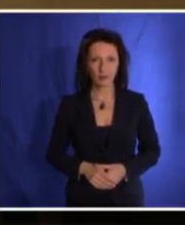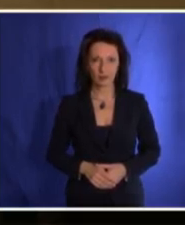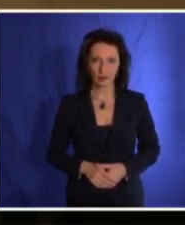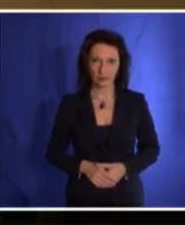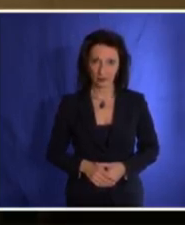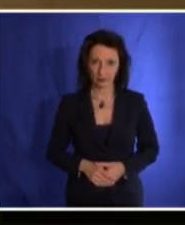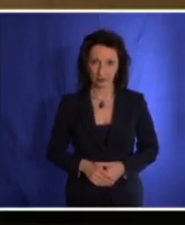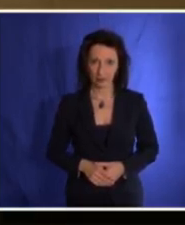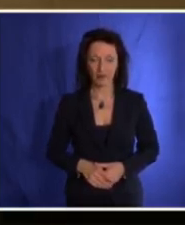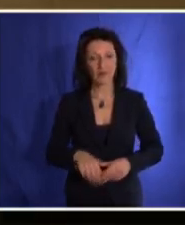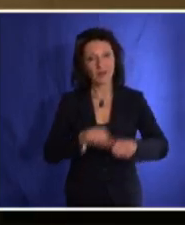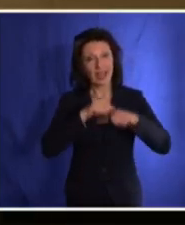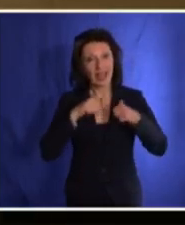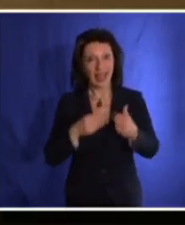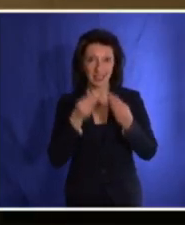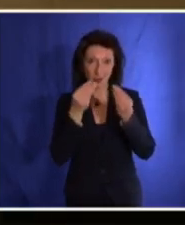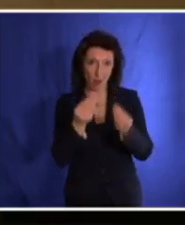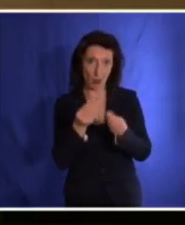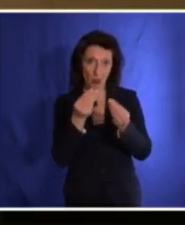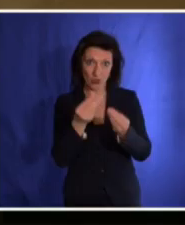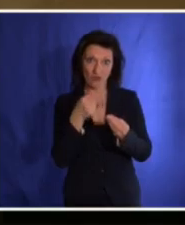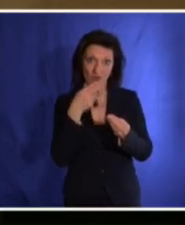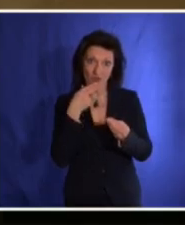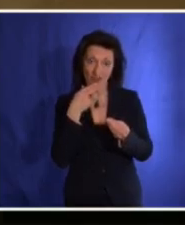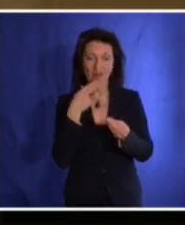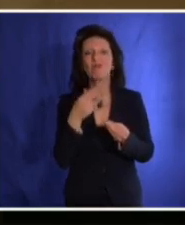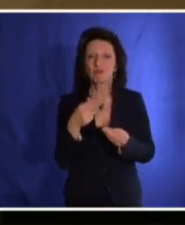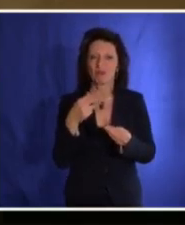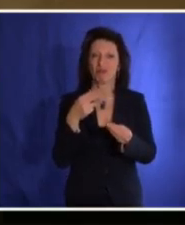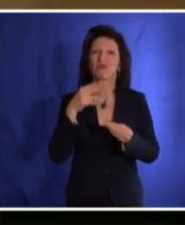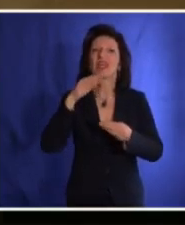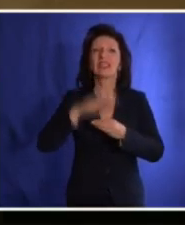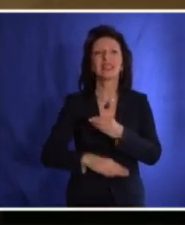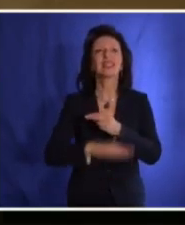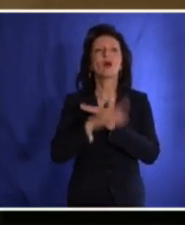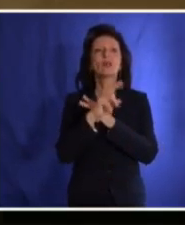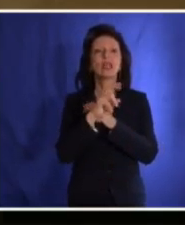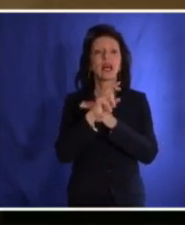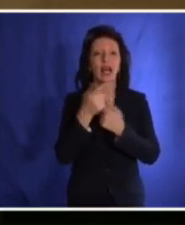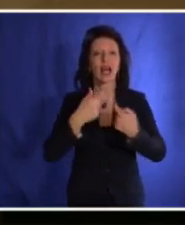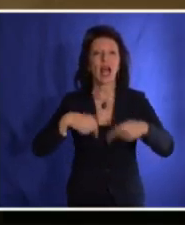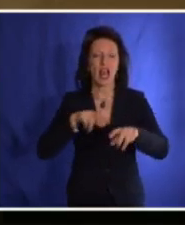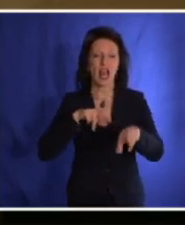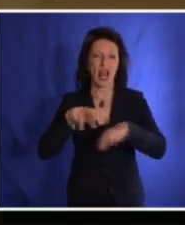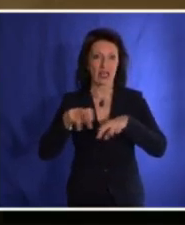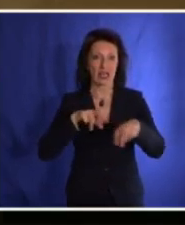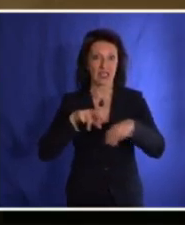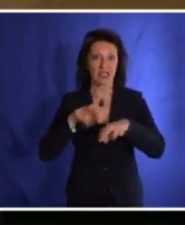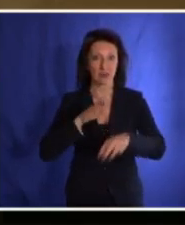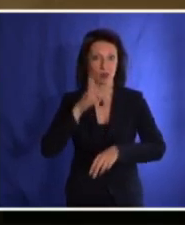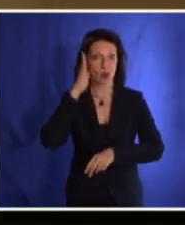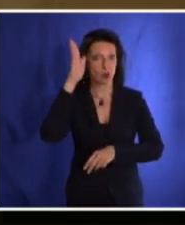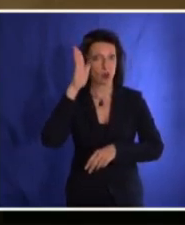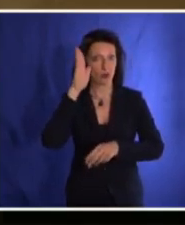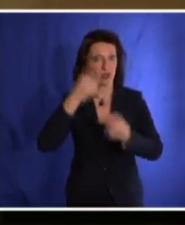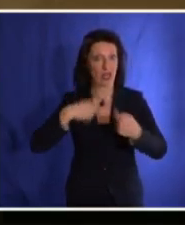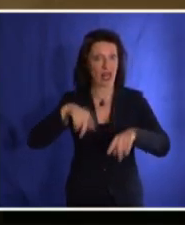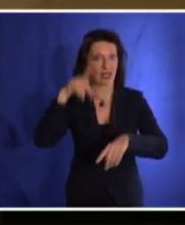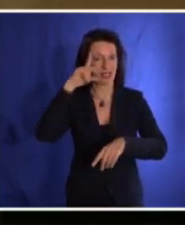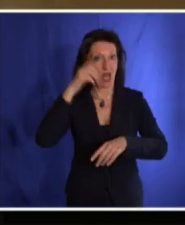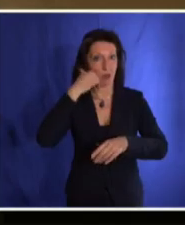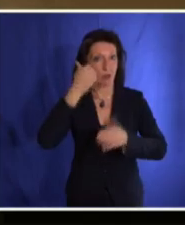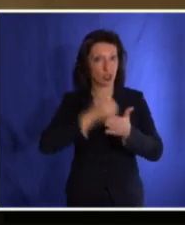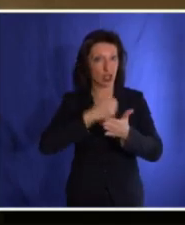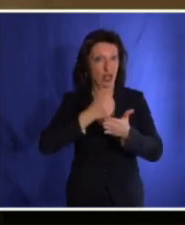Ich begrüße sehr herzlich unser weiteres Team in der niederösterreichischen Landesregierung. Die zukünftigen LH-Stellvertreter Stefan